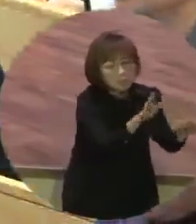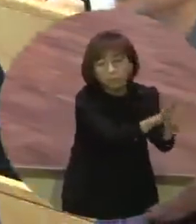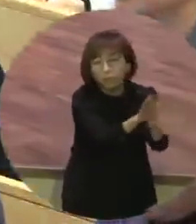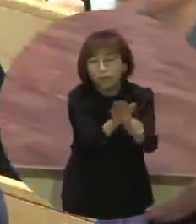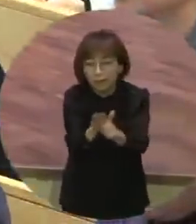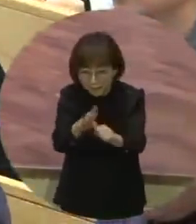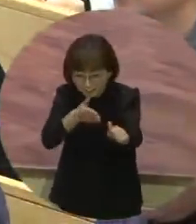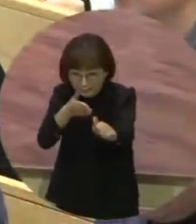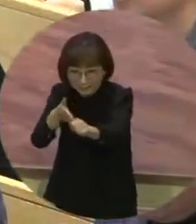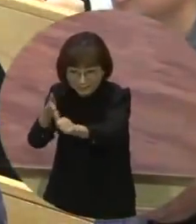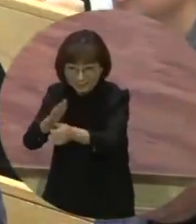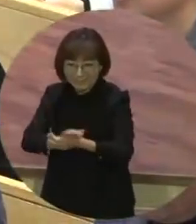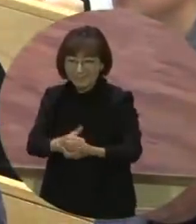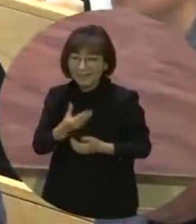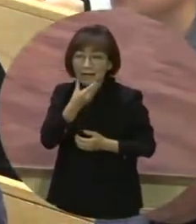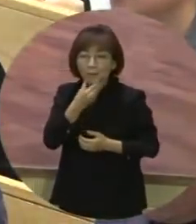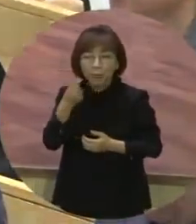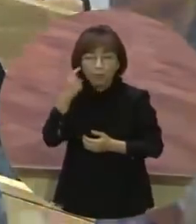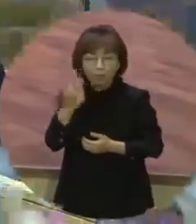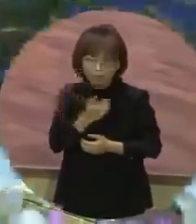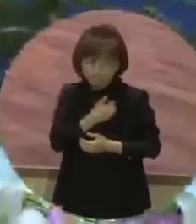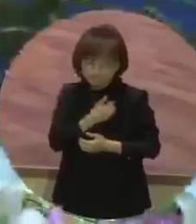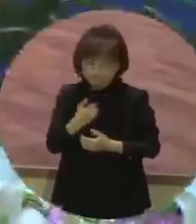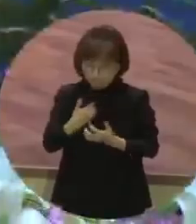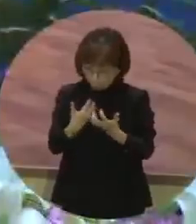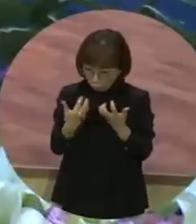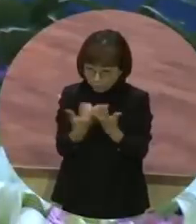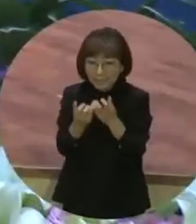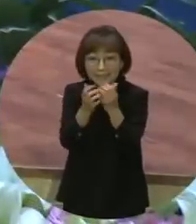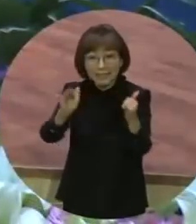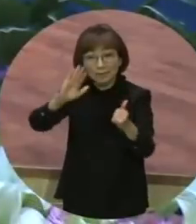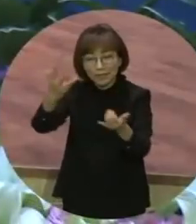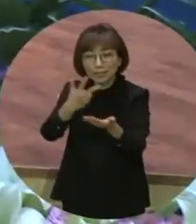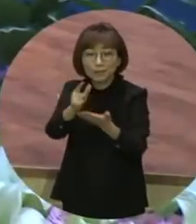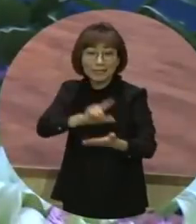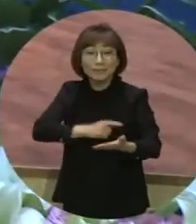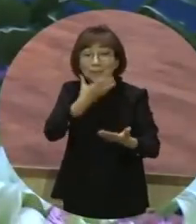그래서 복음 충만한 인생 다 되시기를 주님으로 축복합니다.